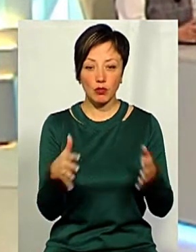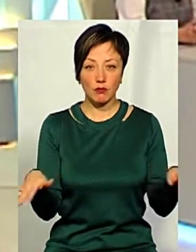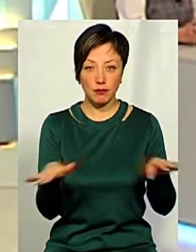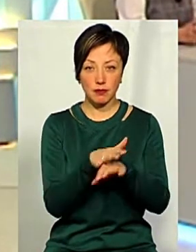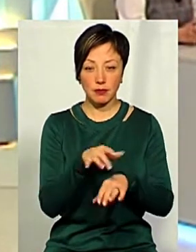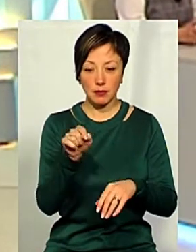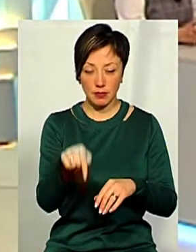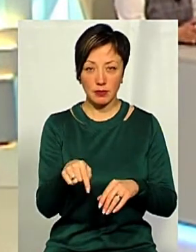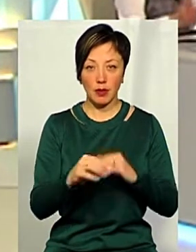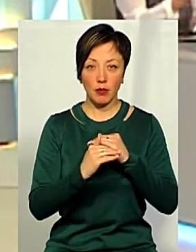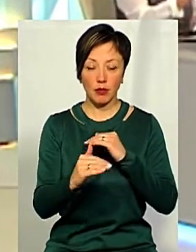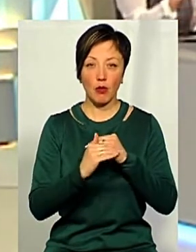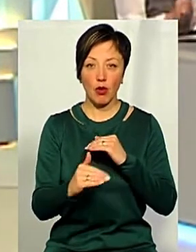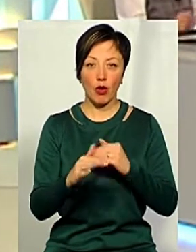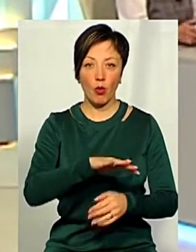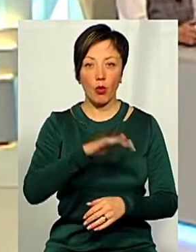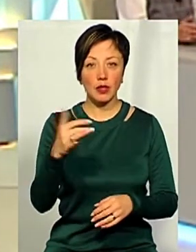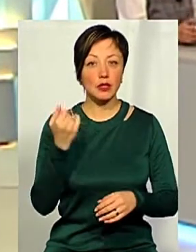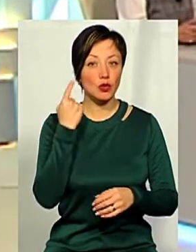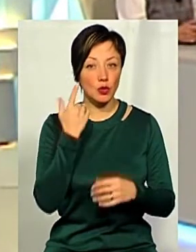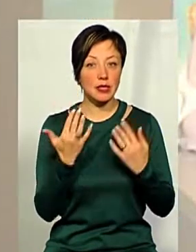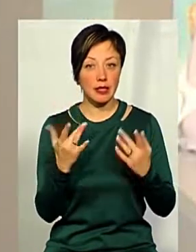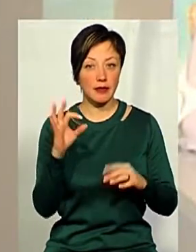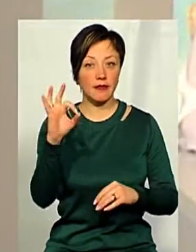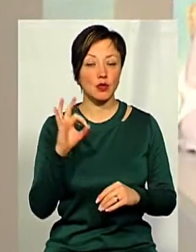захоронюватися. Зараз ми чули, скільки